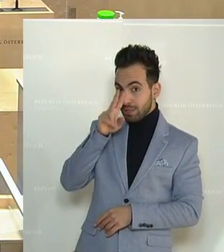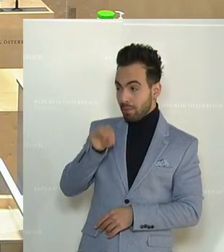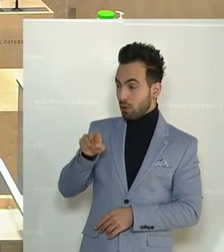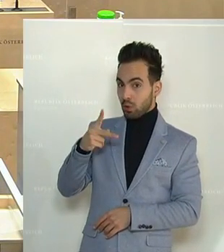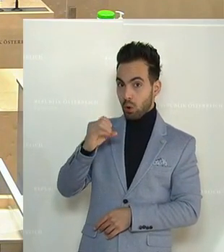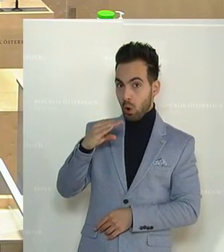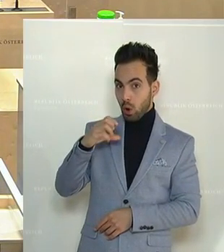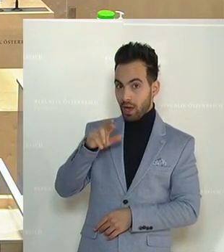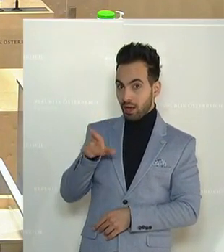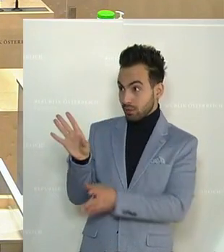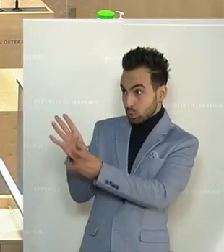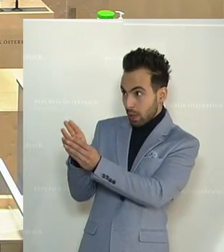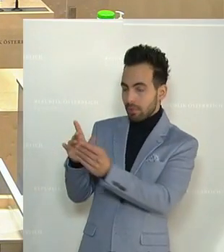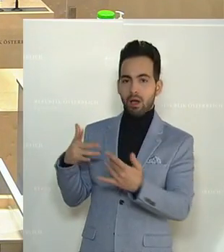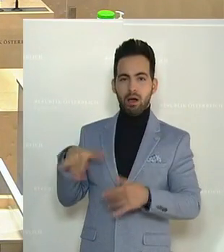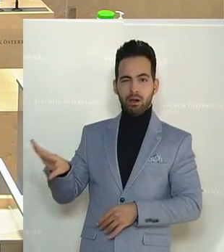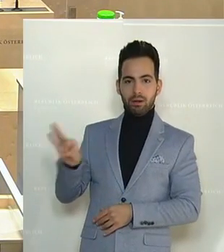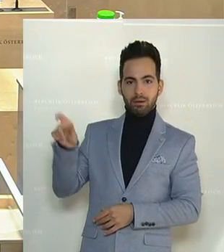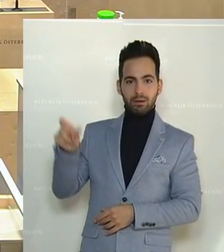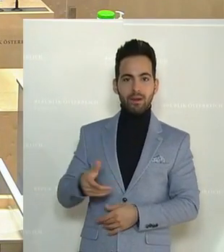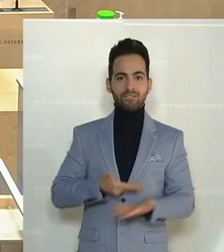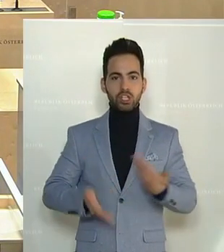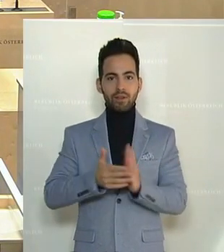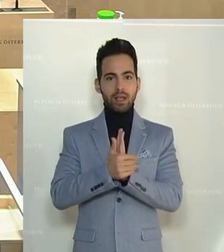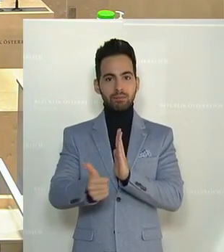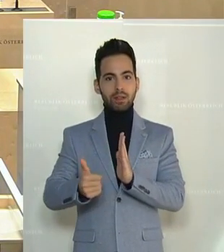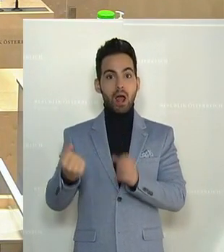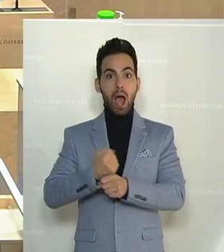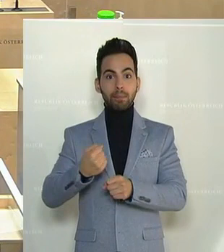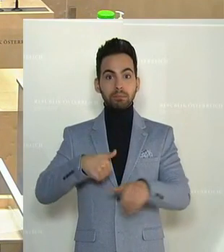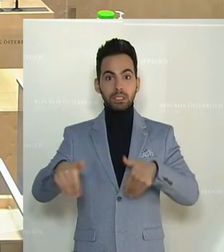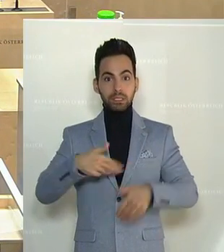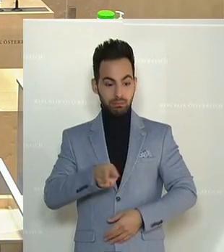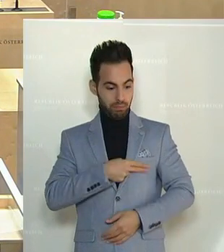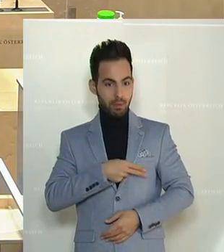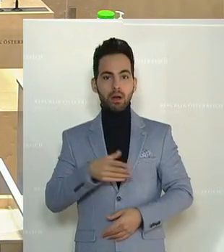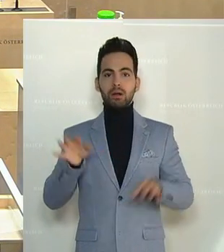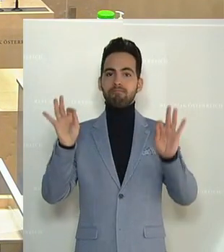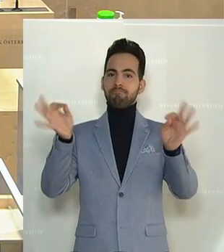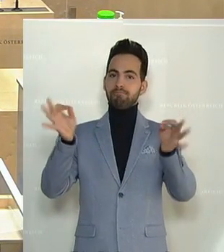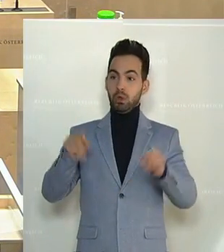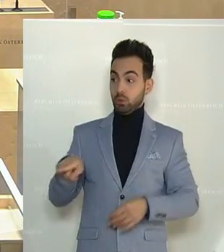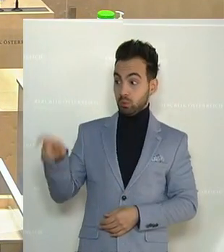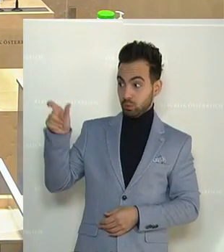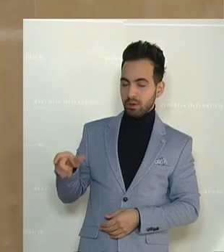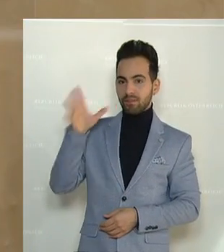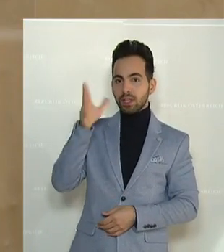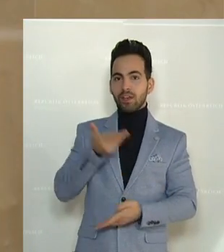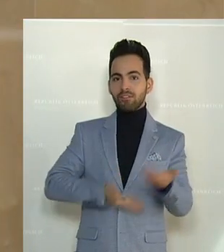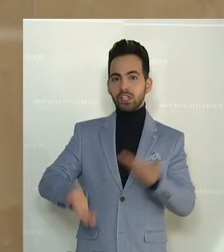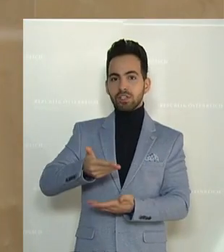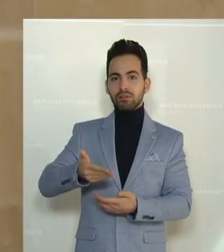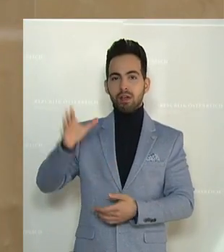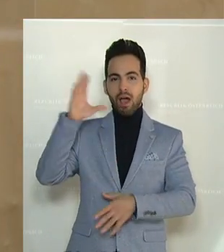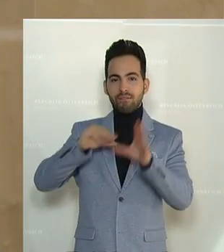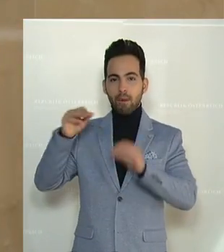einen ausgewiesenen Wirtschaftsexperten als Arbeitsminister gewinnen zu können. Du wirst gemeinsam mit der